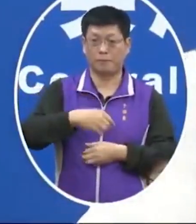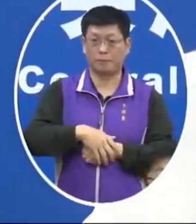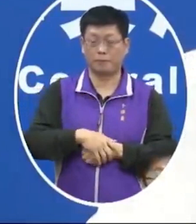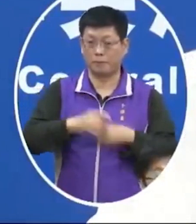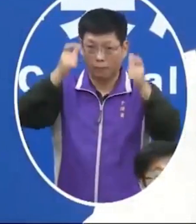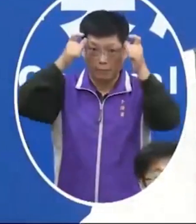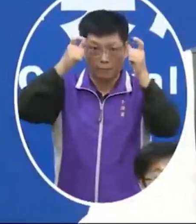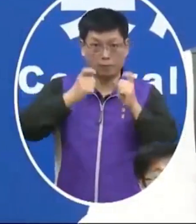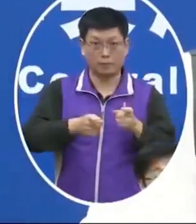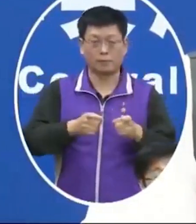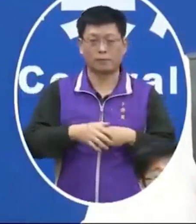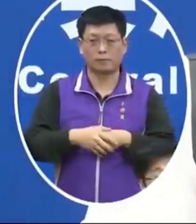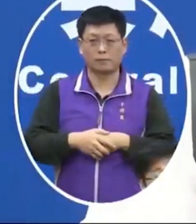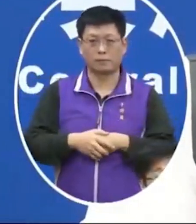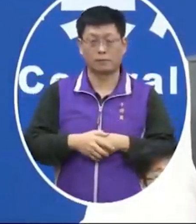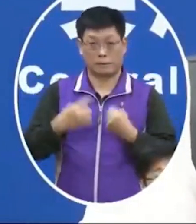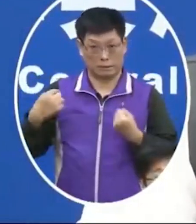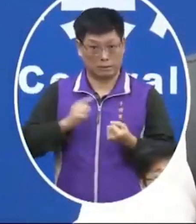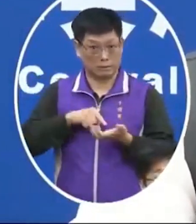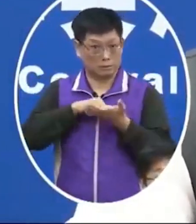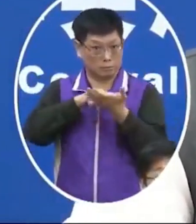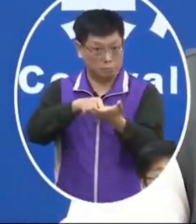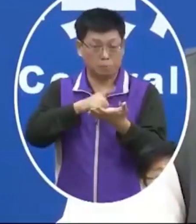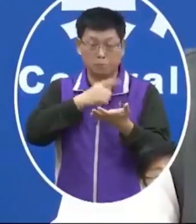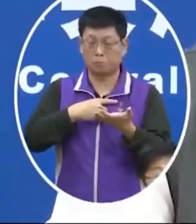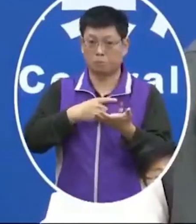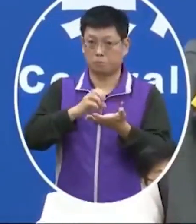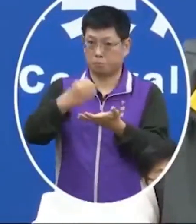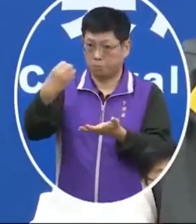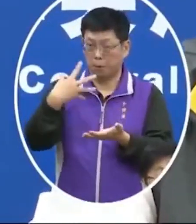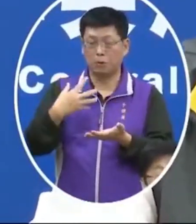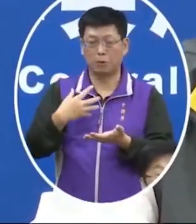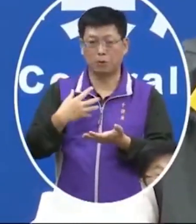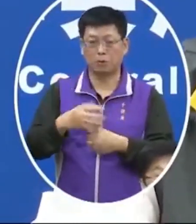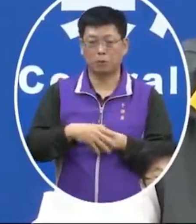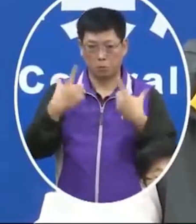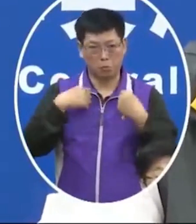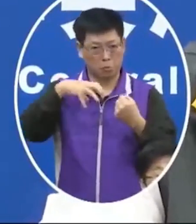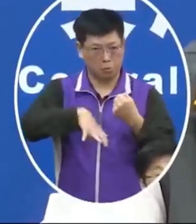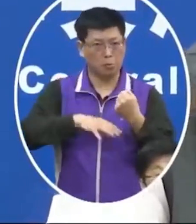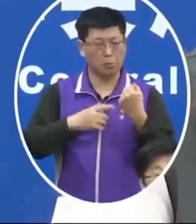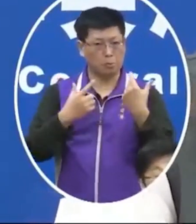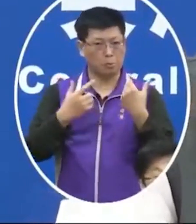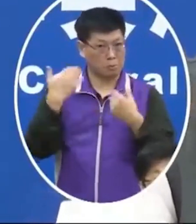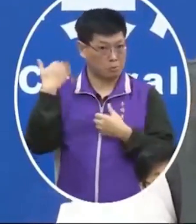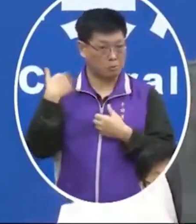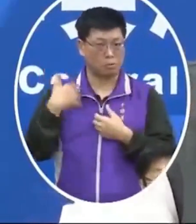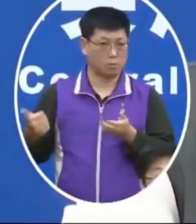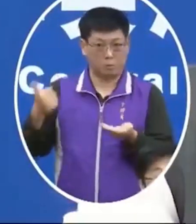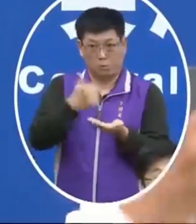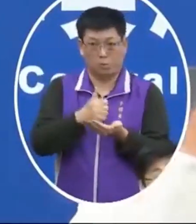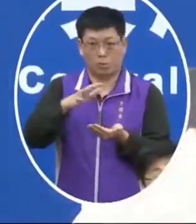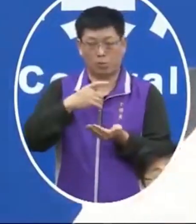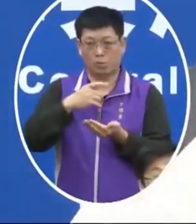面的这高雄的时候，那因为他在申报的时候，他的报关行他就跟我们通知说，哎， 好像有三个哈、